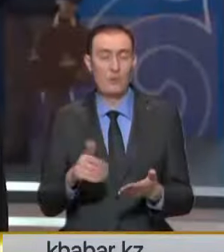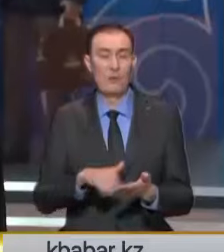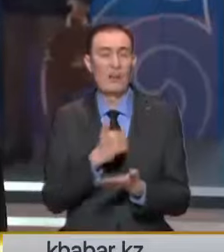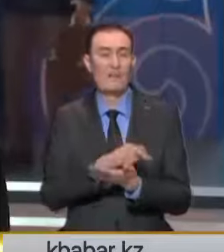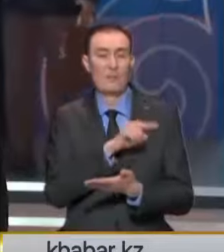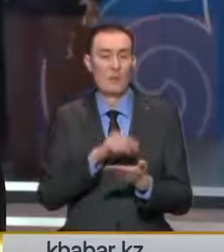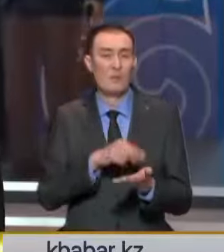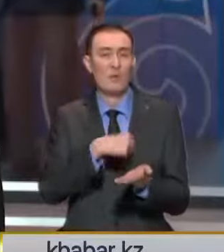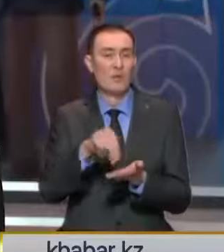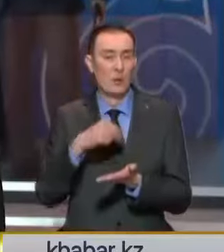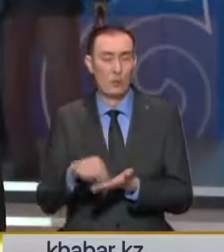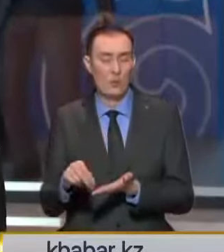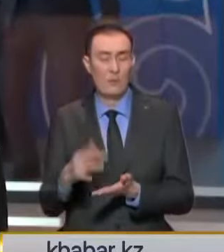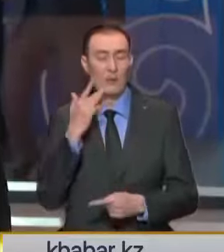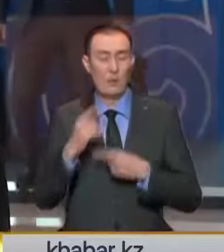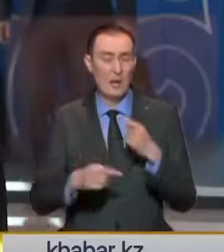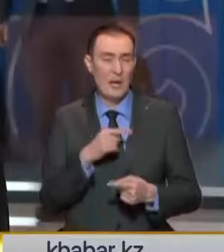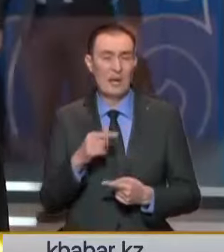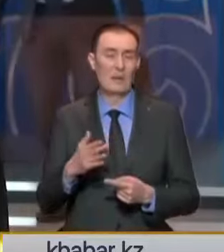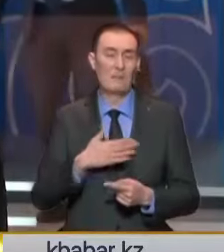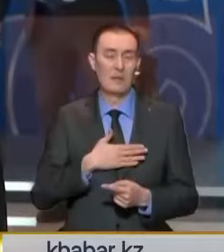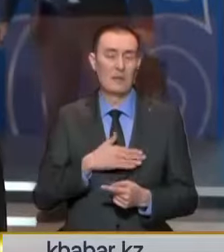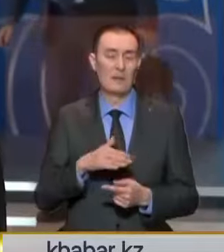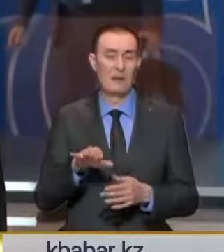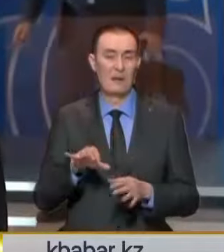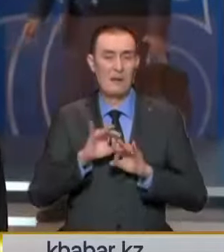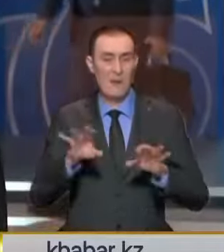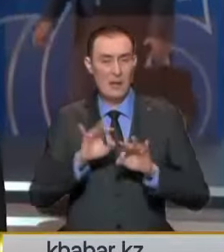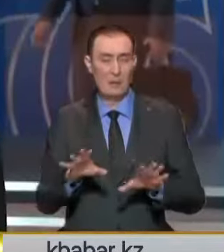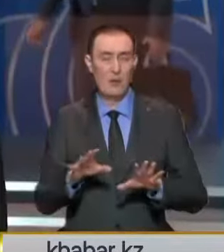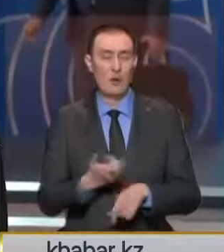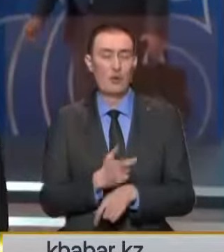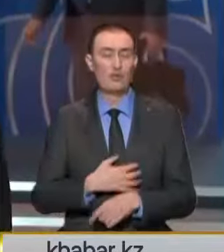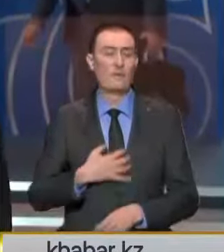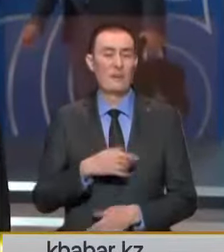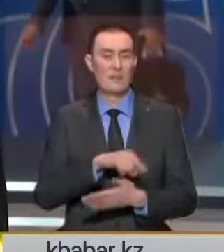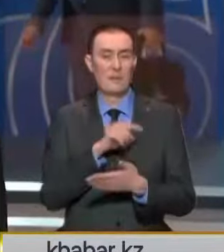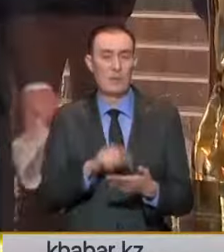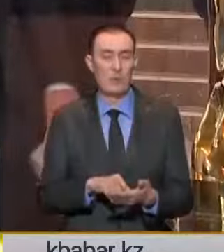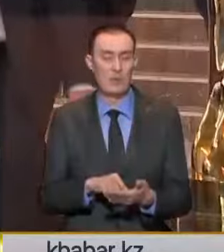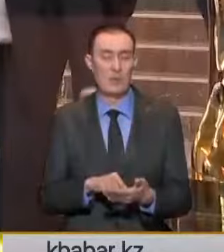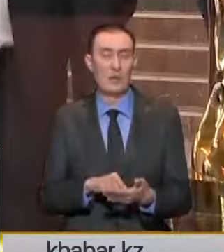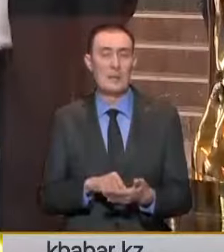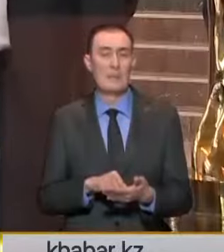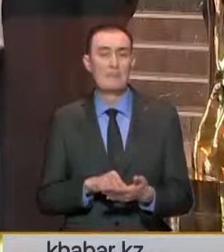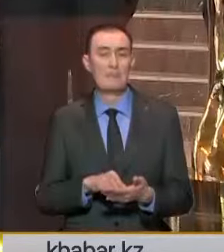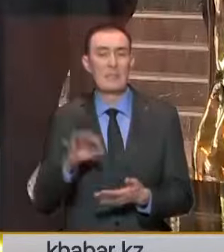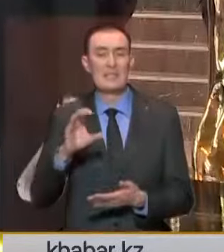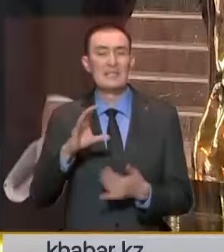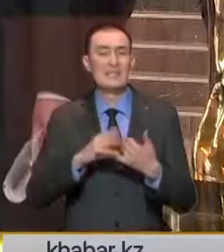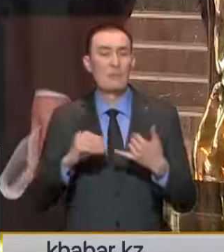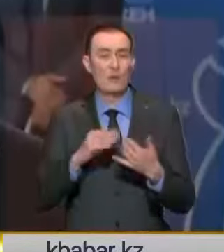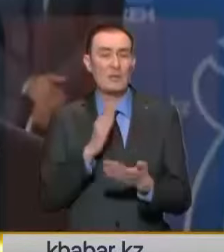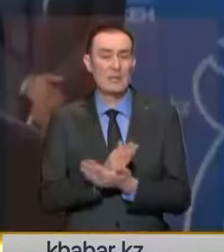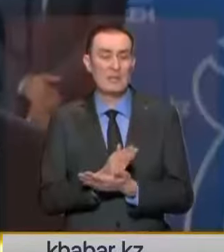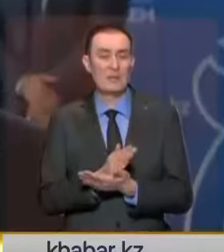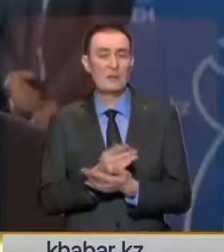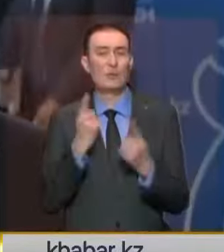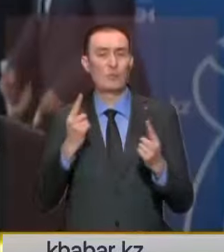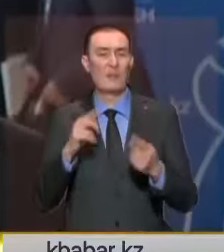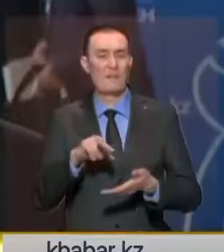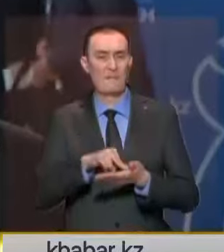Они ставятся регулярно, постоянно. Очень важные вопросы сегодня связаны с землей. Есть стратегические